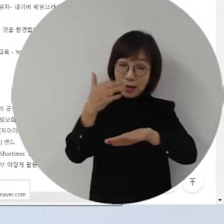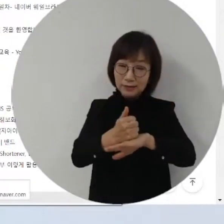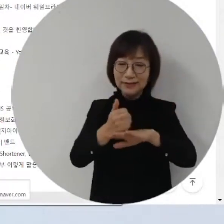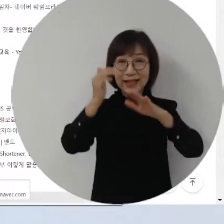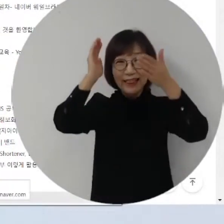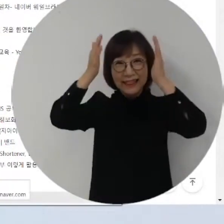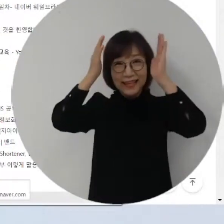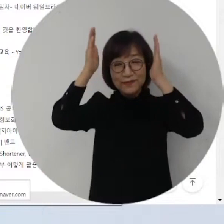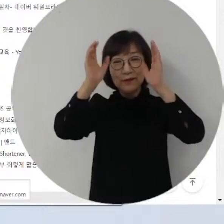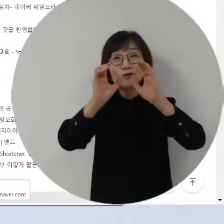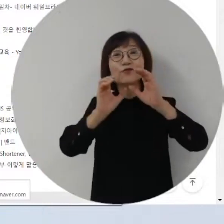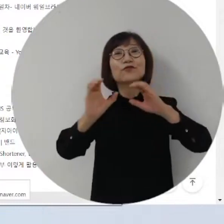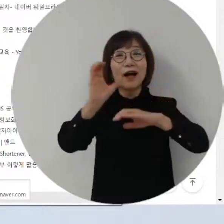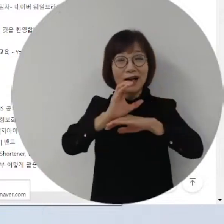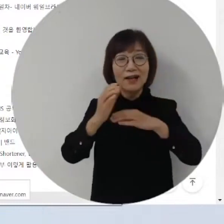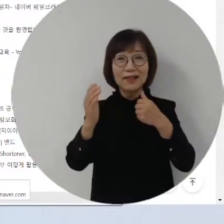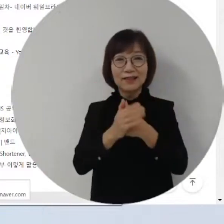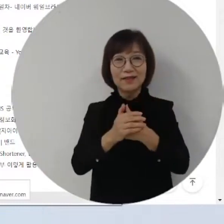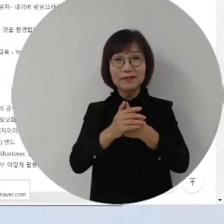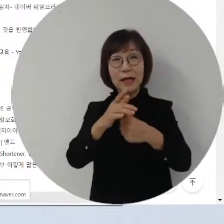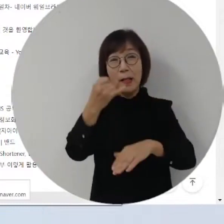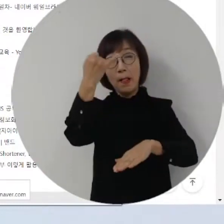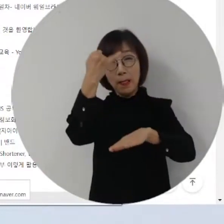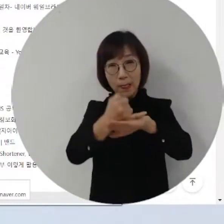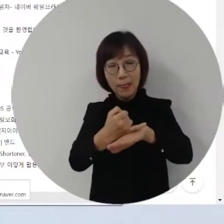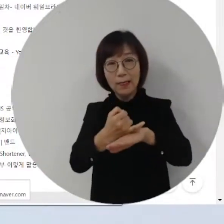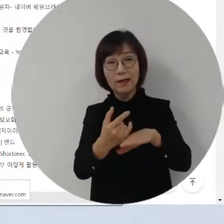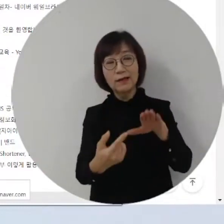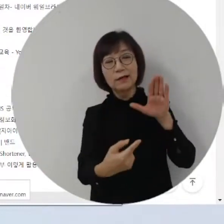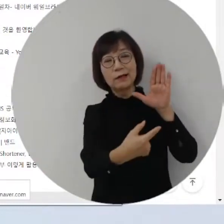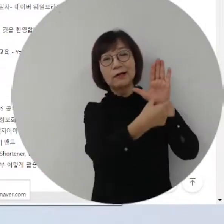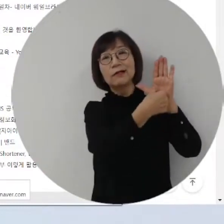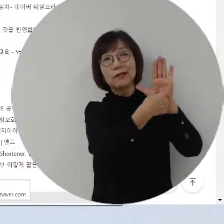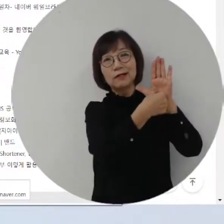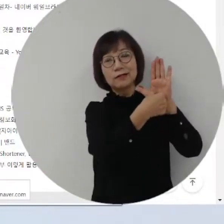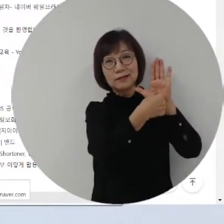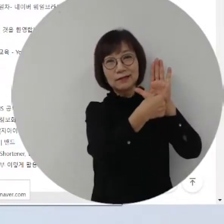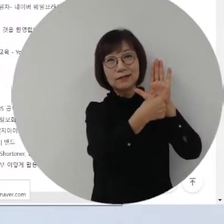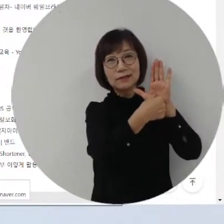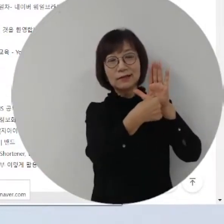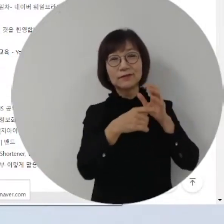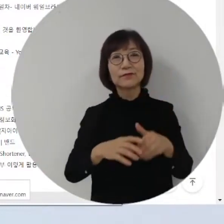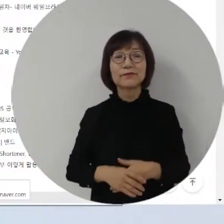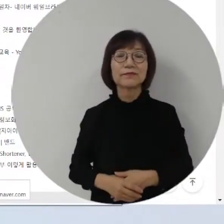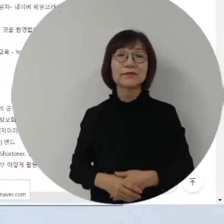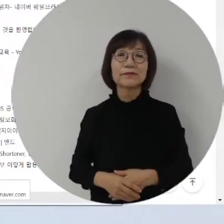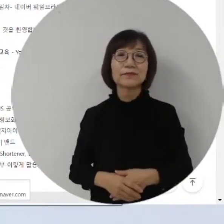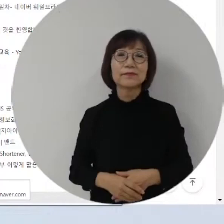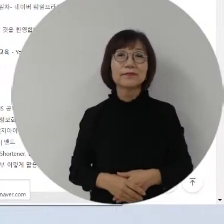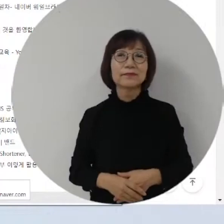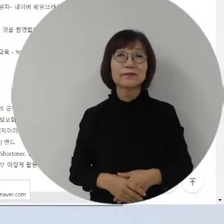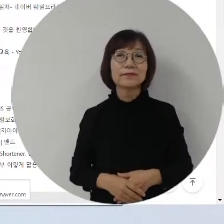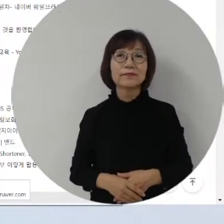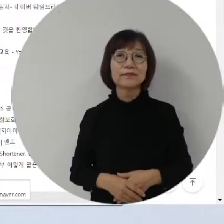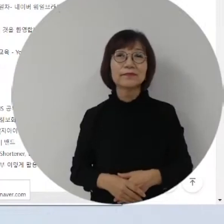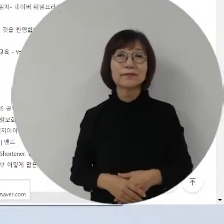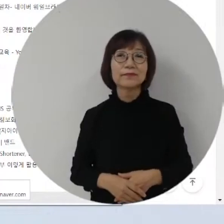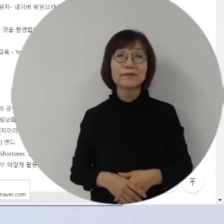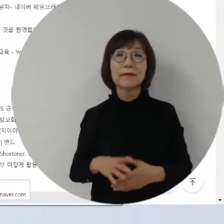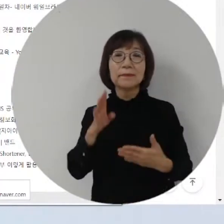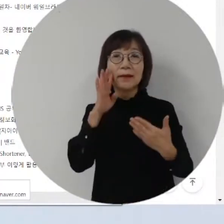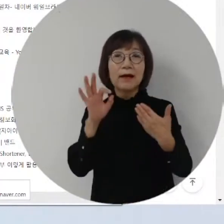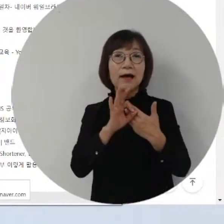이 북마크 바를 맨 앞으로 이동할 거예요. 이 북마크를 그러면 내가 앞으로 이동할